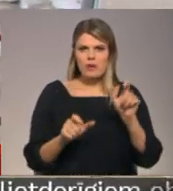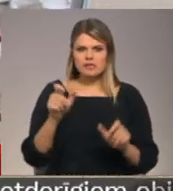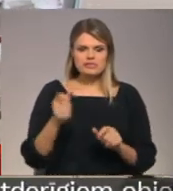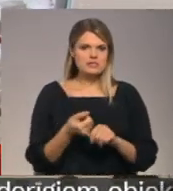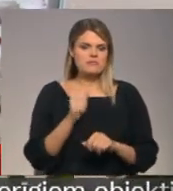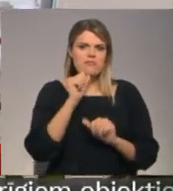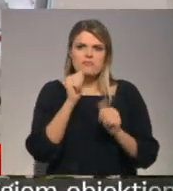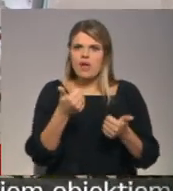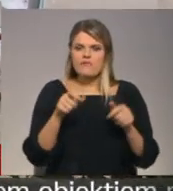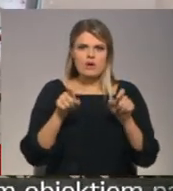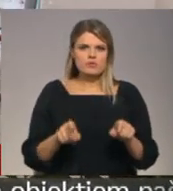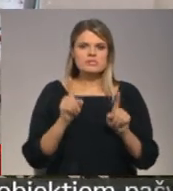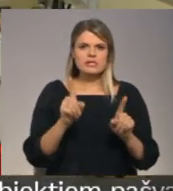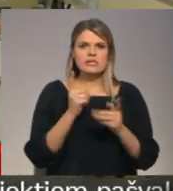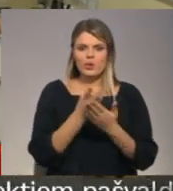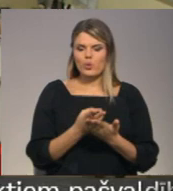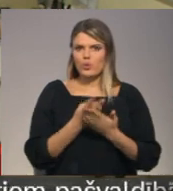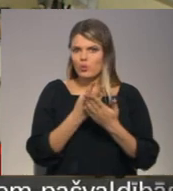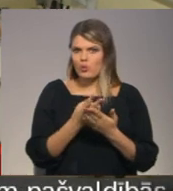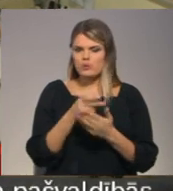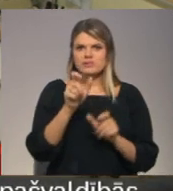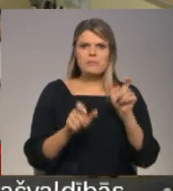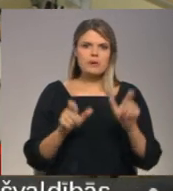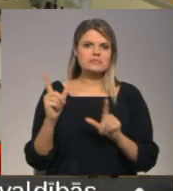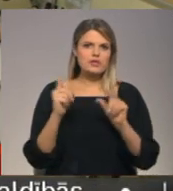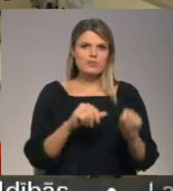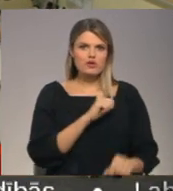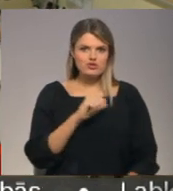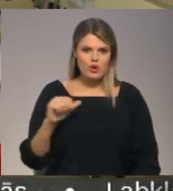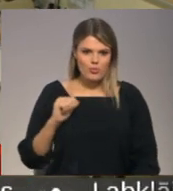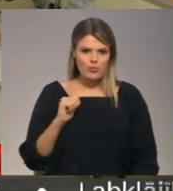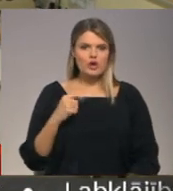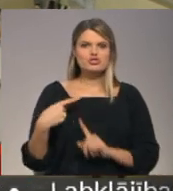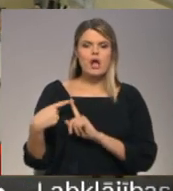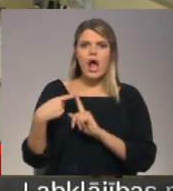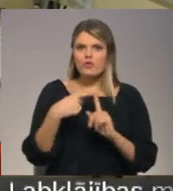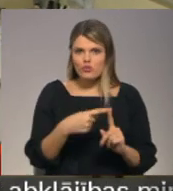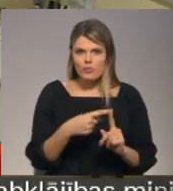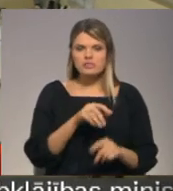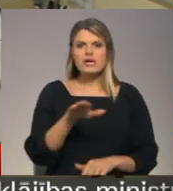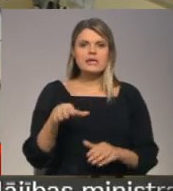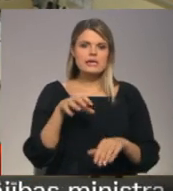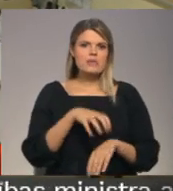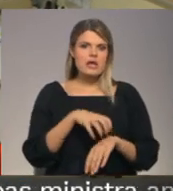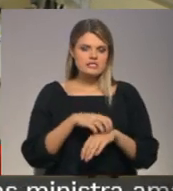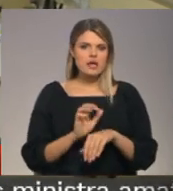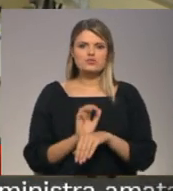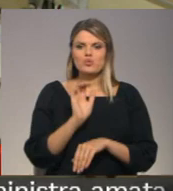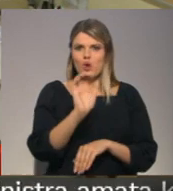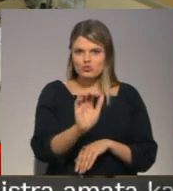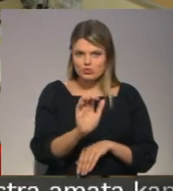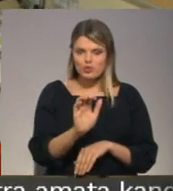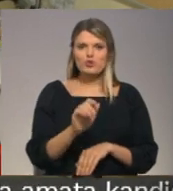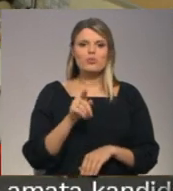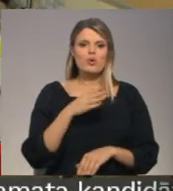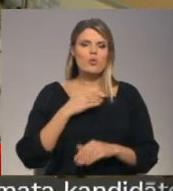vienkārši nespēja nosēdēt, tikai guļus. Pacienti brauc paši ar to palīdzību ģimenes ārsta nosūtījumu.